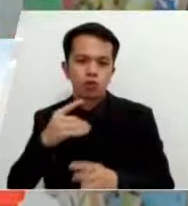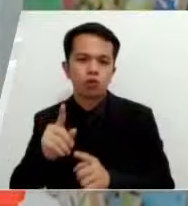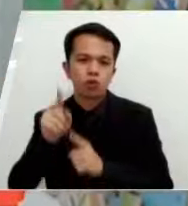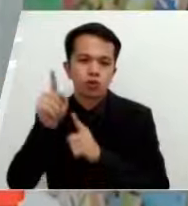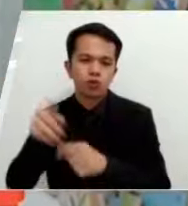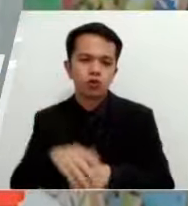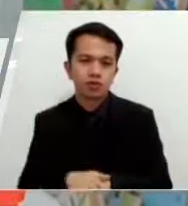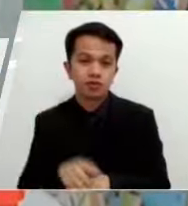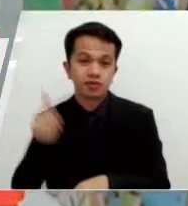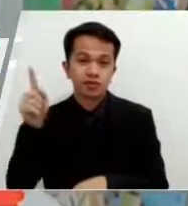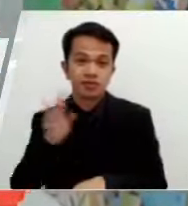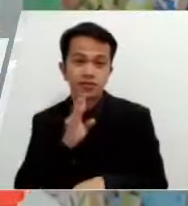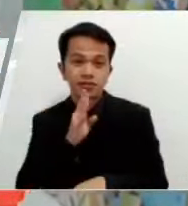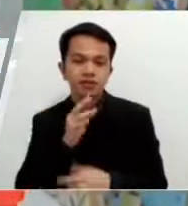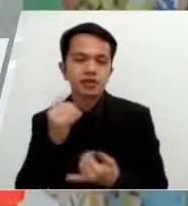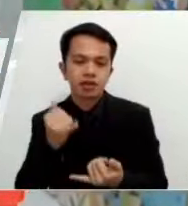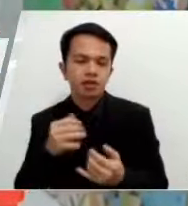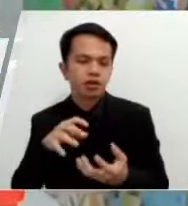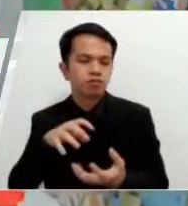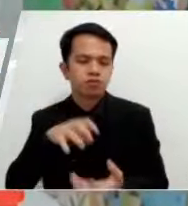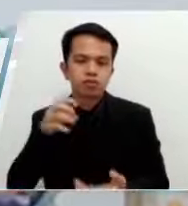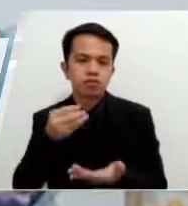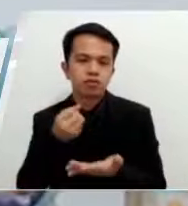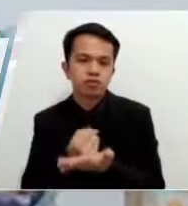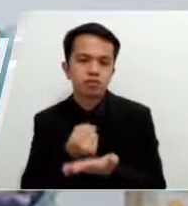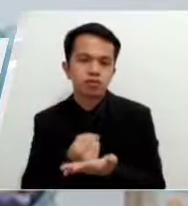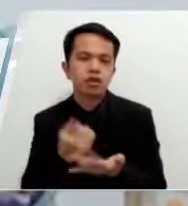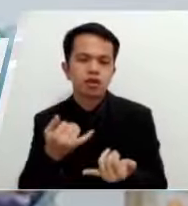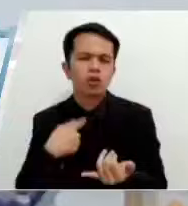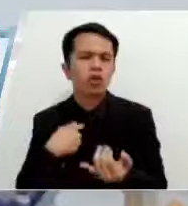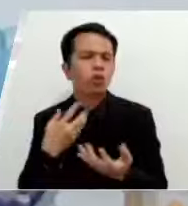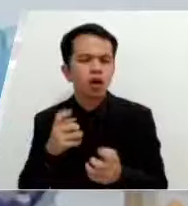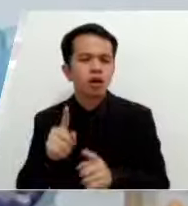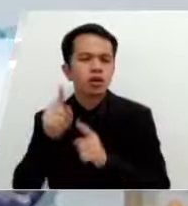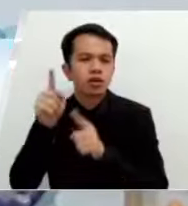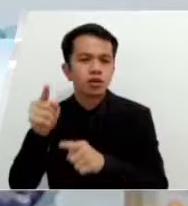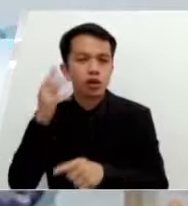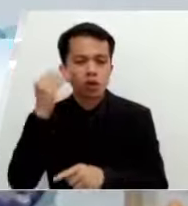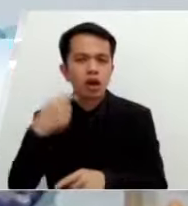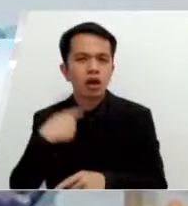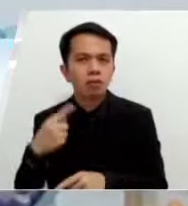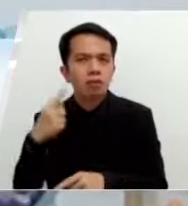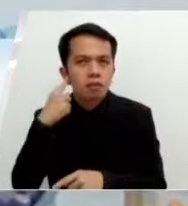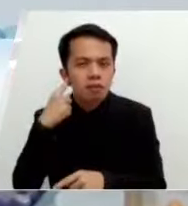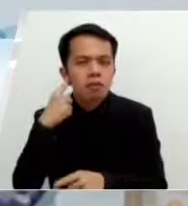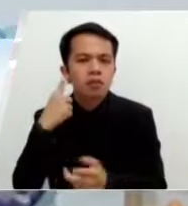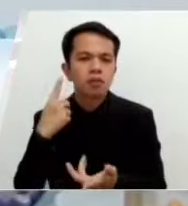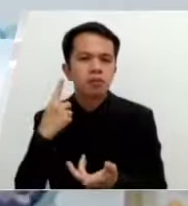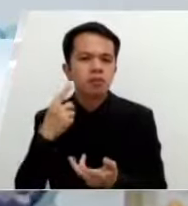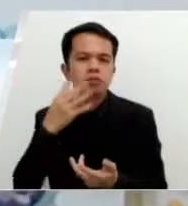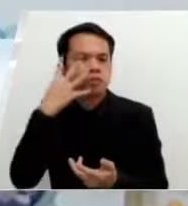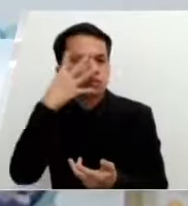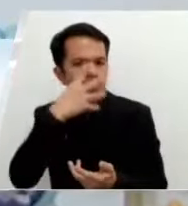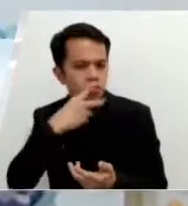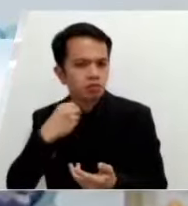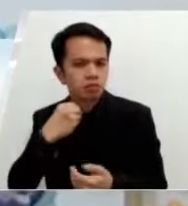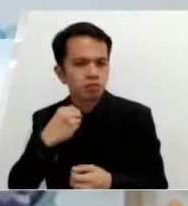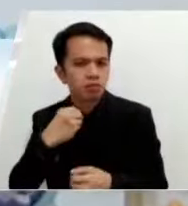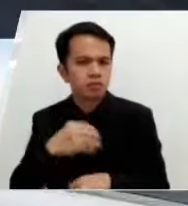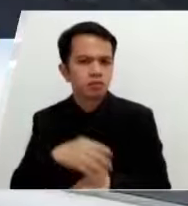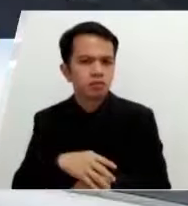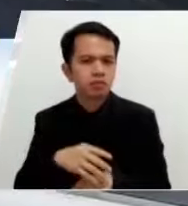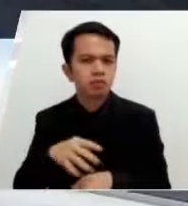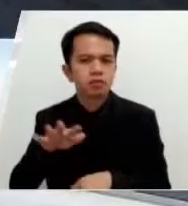sahod doon. Tapos gusto ko rin makarating doon kasi sa naririnig ko, maganda daw ang South